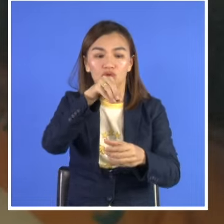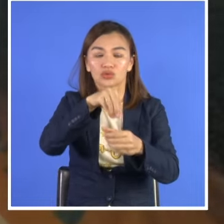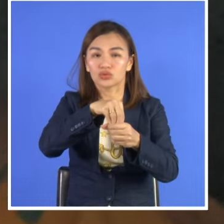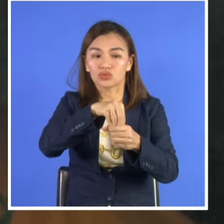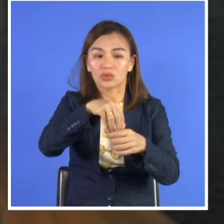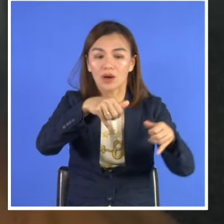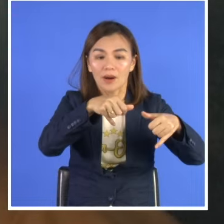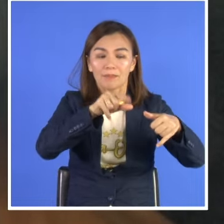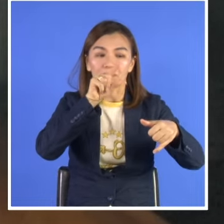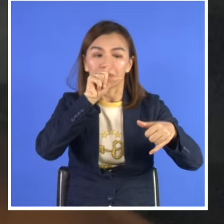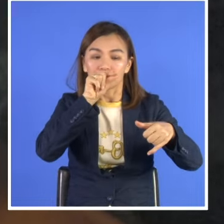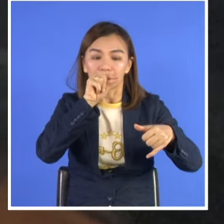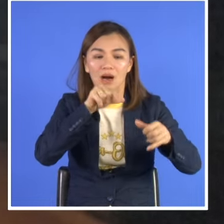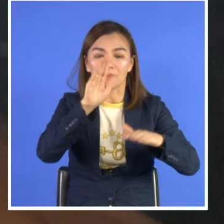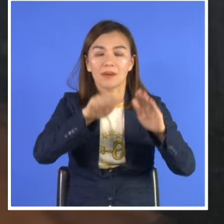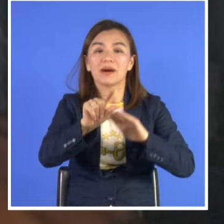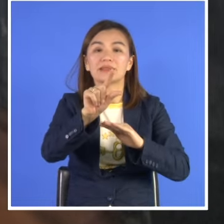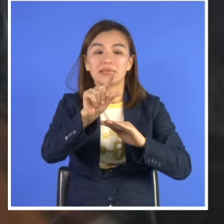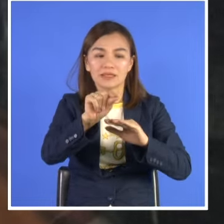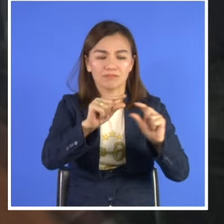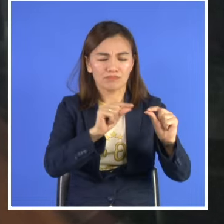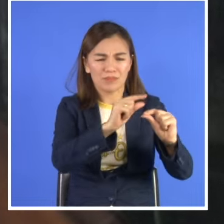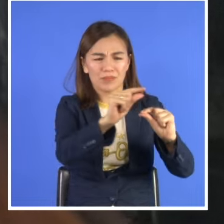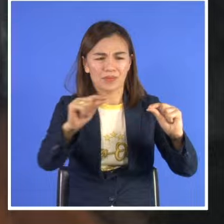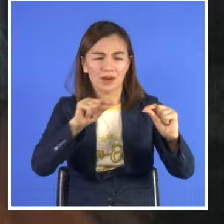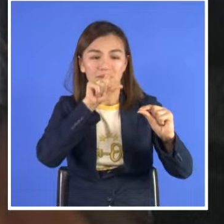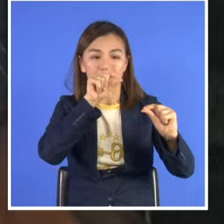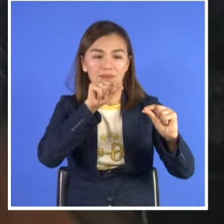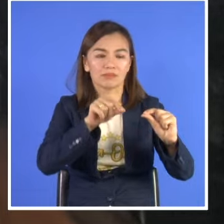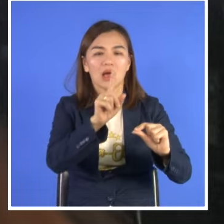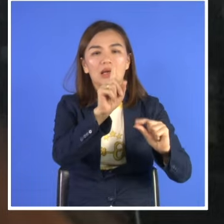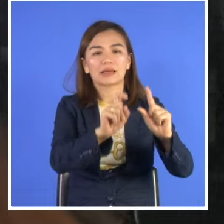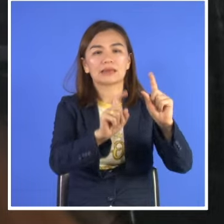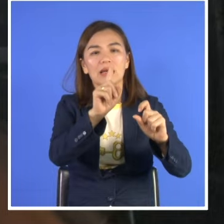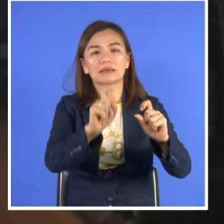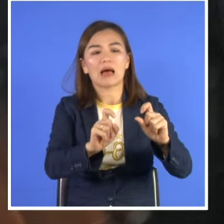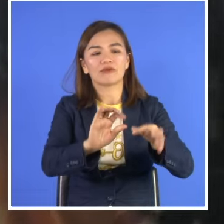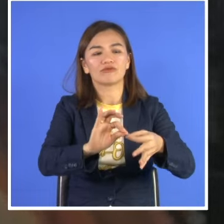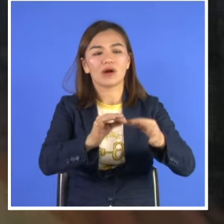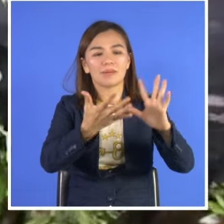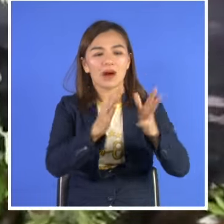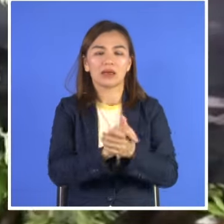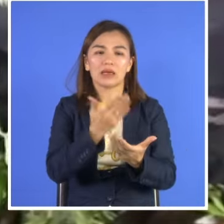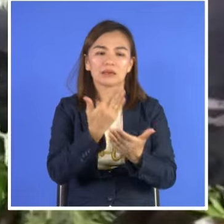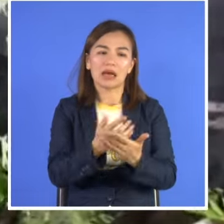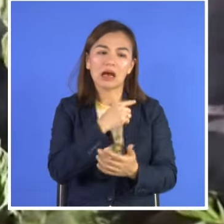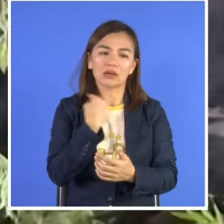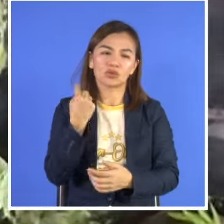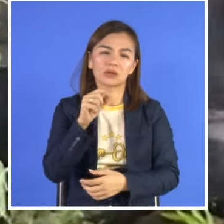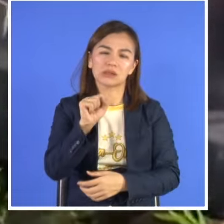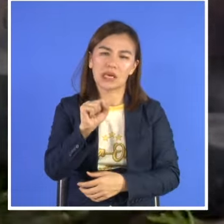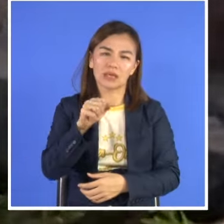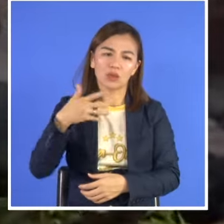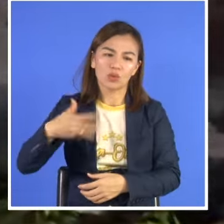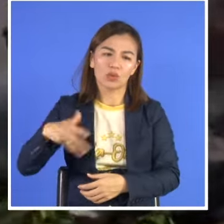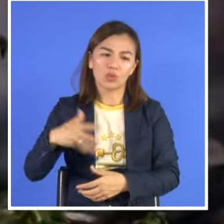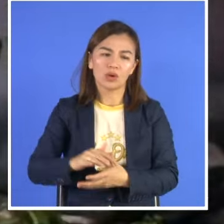ก่อนถูกไฟไหม้เนี่ยมากกว่า 20ตัวแต่ว่าหลังไฟไหม้เสร็จปั๊บตายเกลี้ยงเลยนะครับความเสียหายก็เป็นแสนว่าอย่างงั้นเออนี่เบื้องต้นอ้า